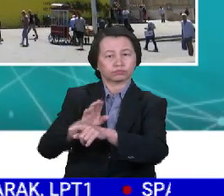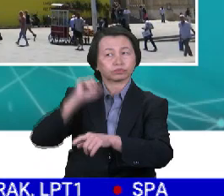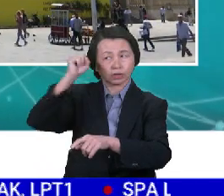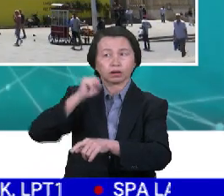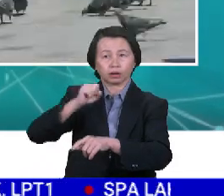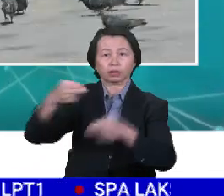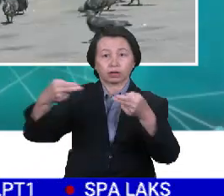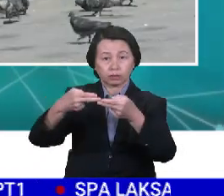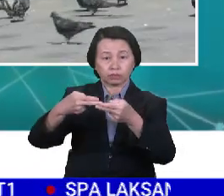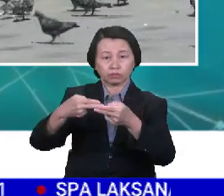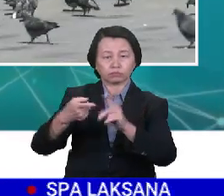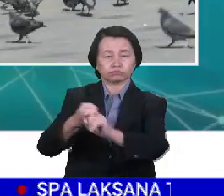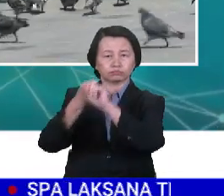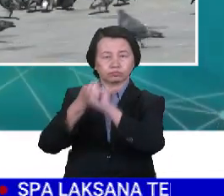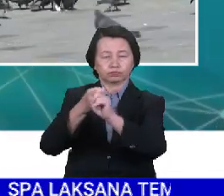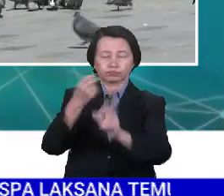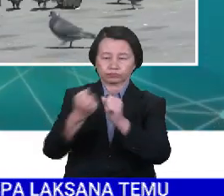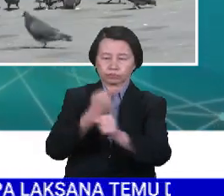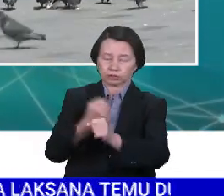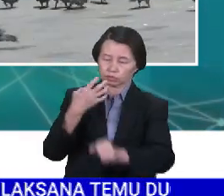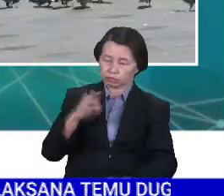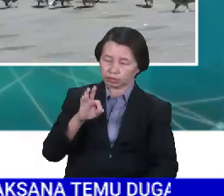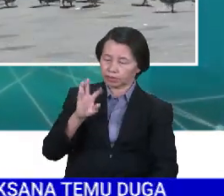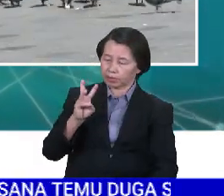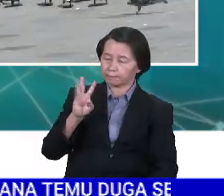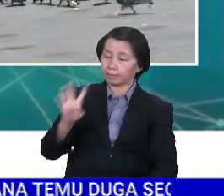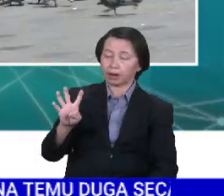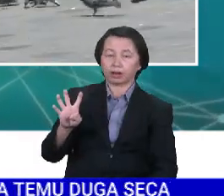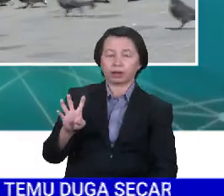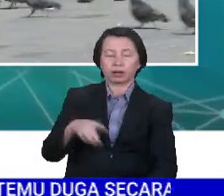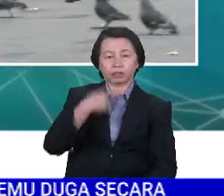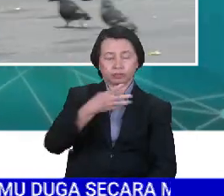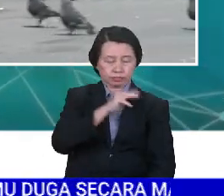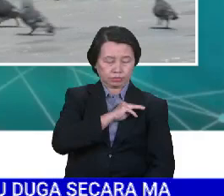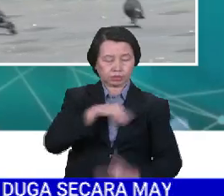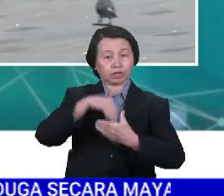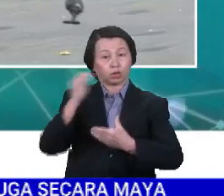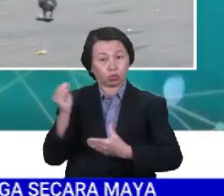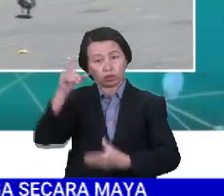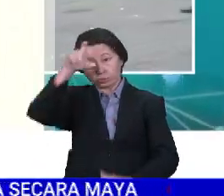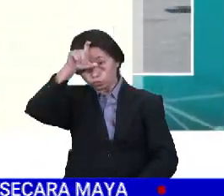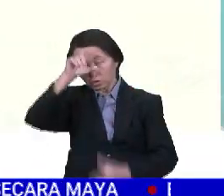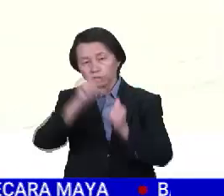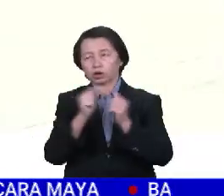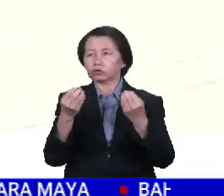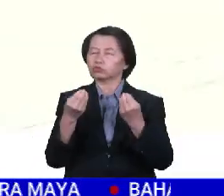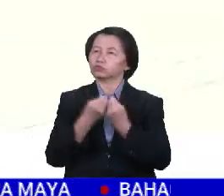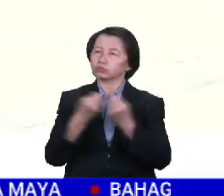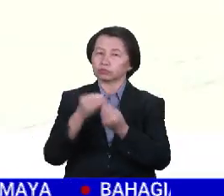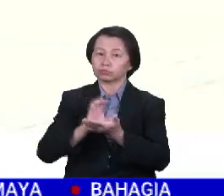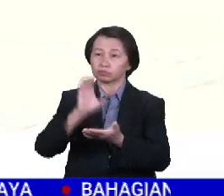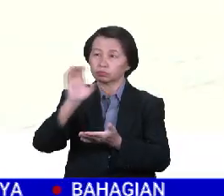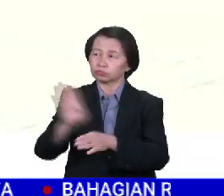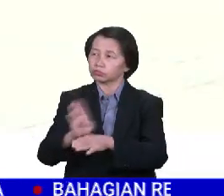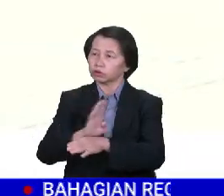sejak hubungan diplomatik terjalin pada tahun 1964. Menurut Menteri Luar Turki, dengan jumlah dagangan antara